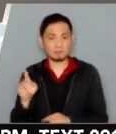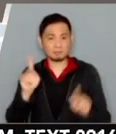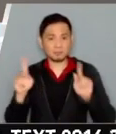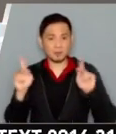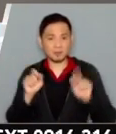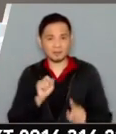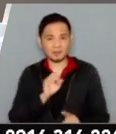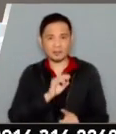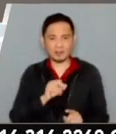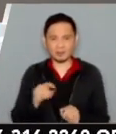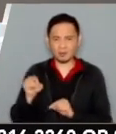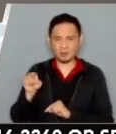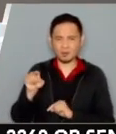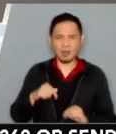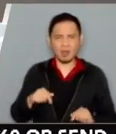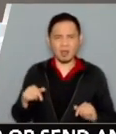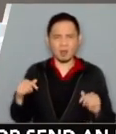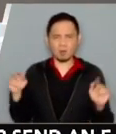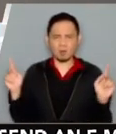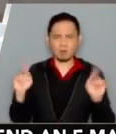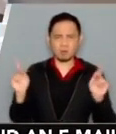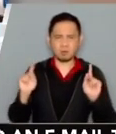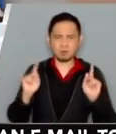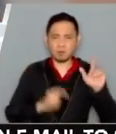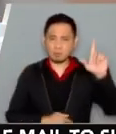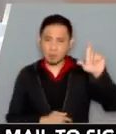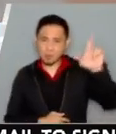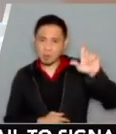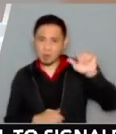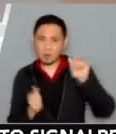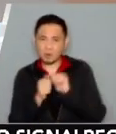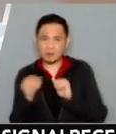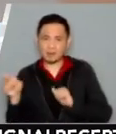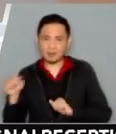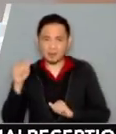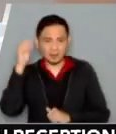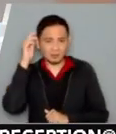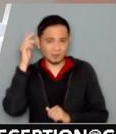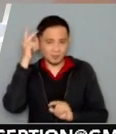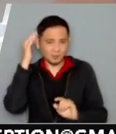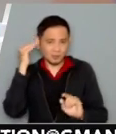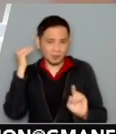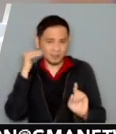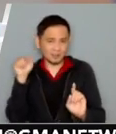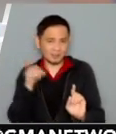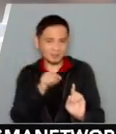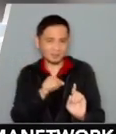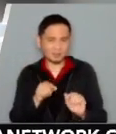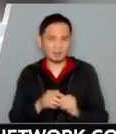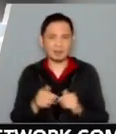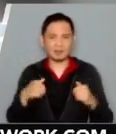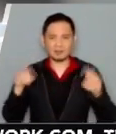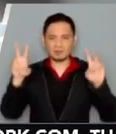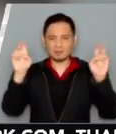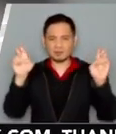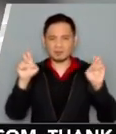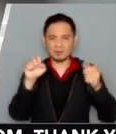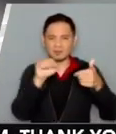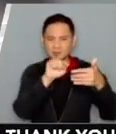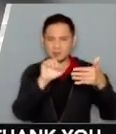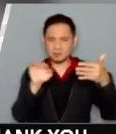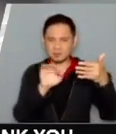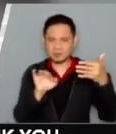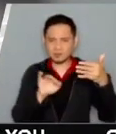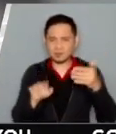sa aktor. Kilala si Park Hae-Joon sa pagganap niya sa ilang pelikula at TV series gaya ng The World of the Married. Speaking